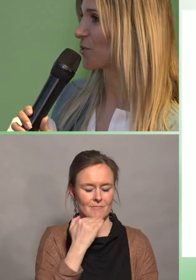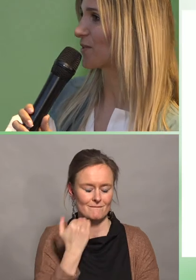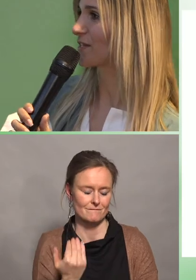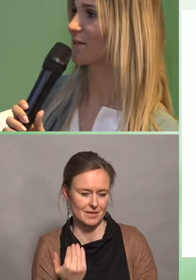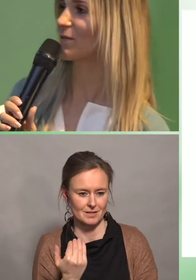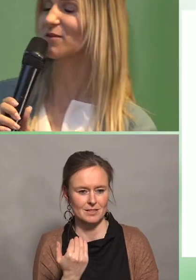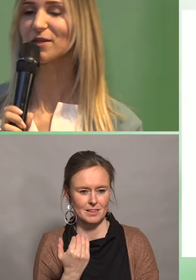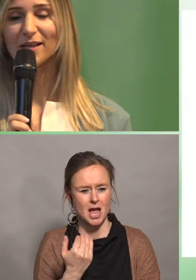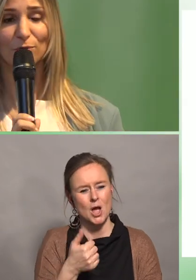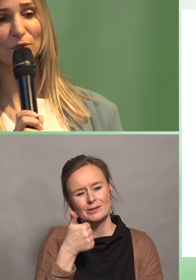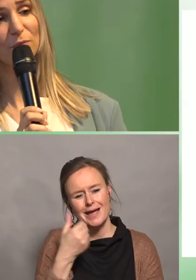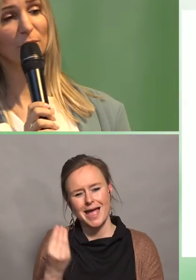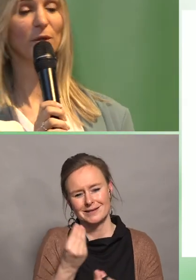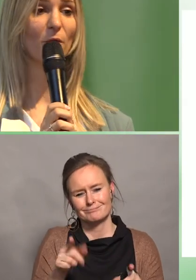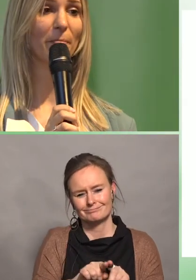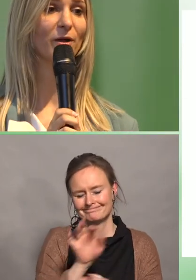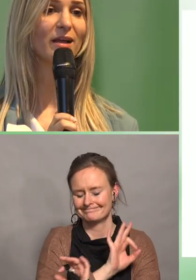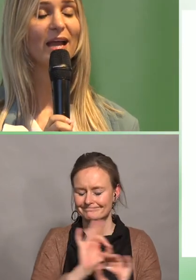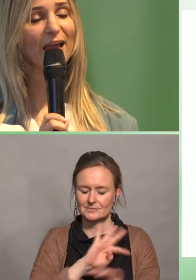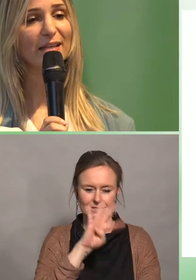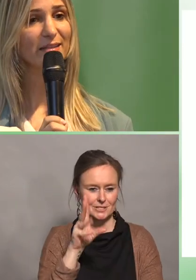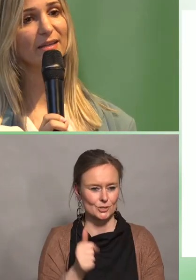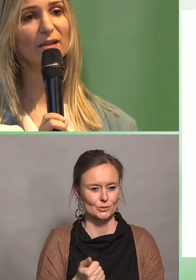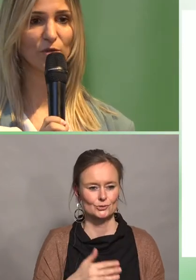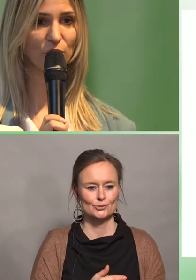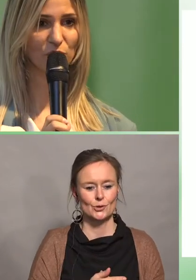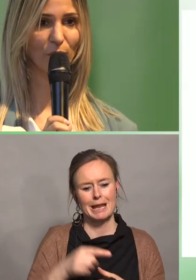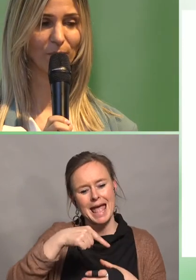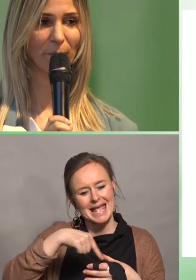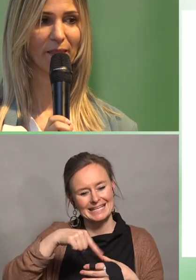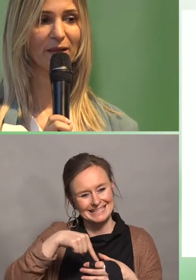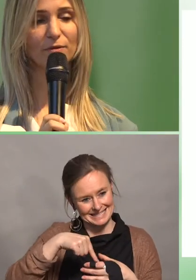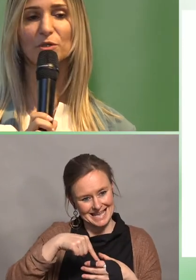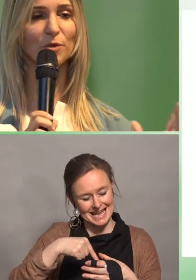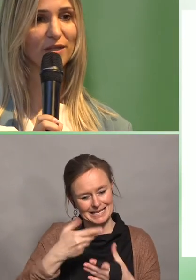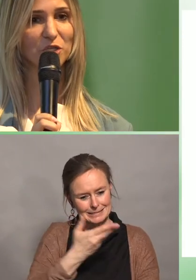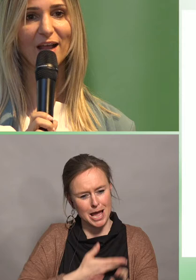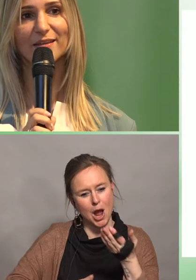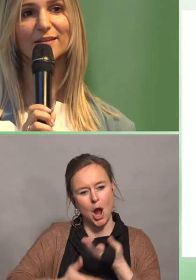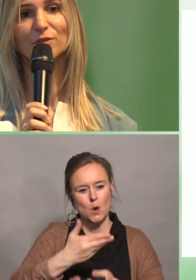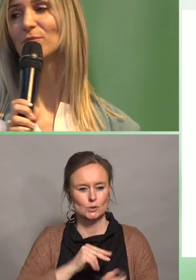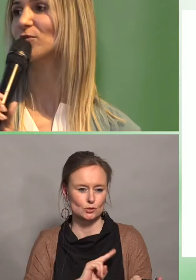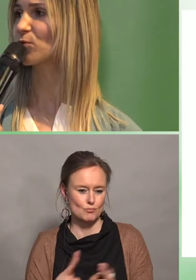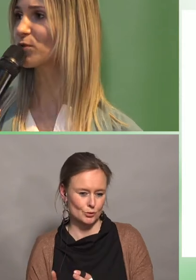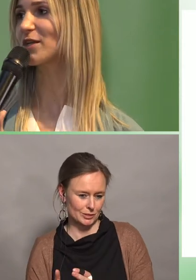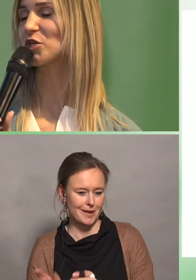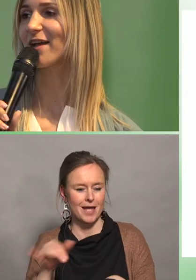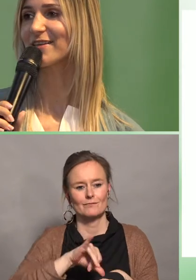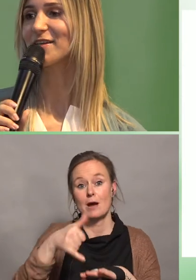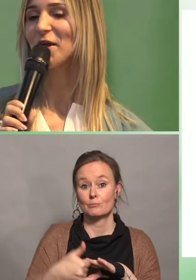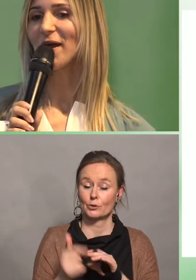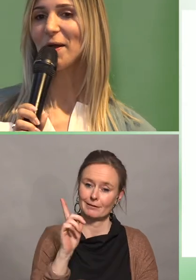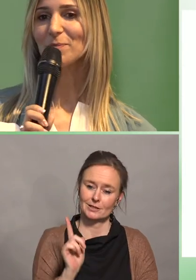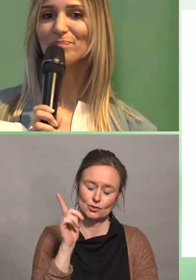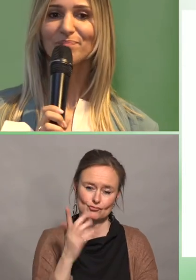ganz schön, hatten wir ein sehr gutes Feedback bekommen, war ein internes Austauschforum. Also wir haben das Projekt gestartet, wir haben das Recruiting